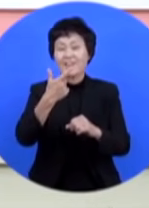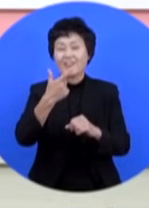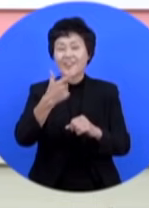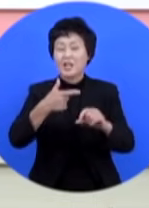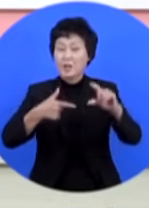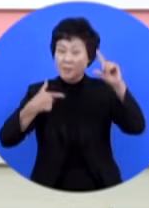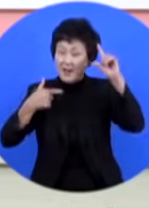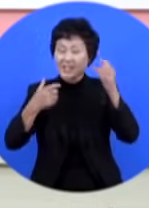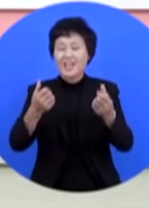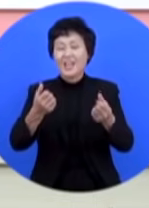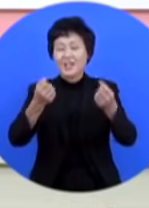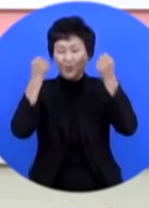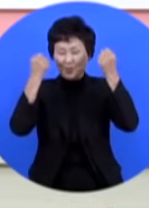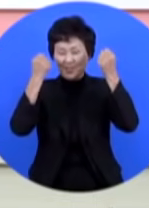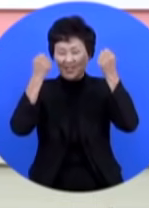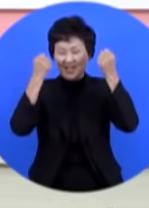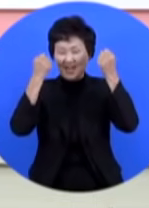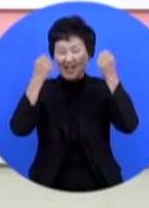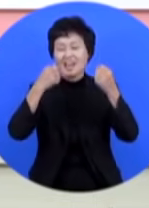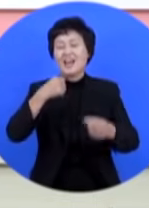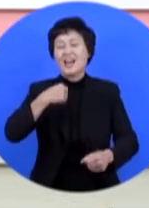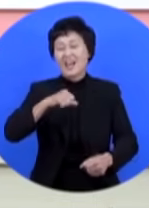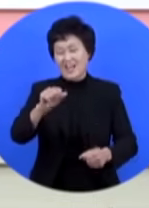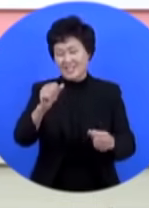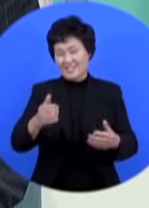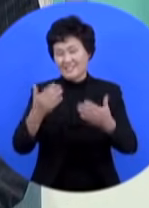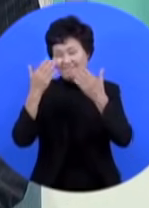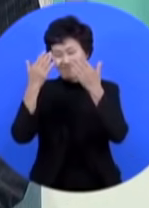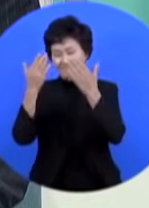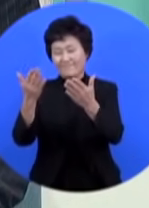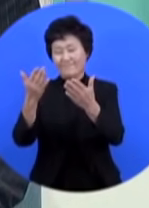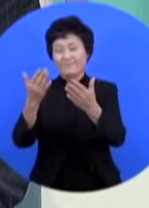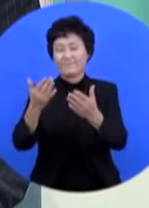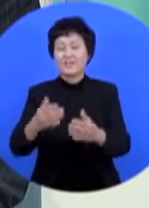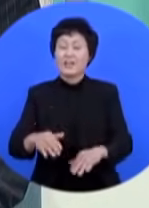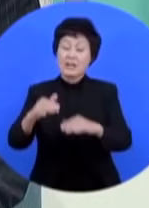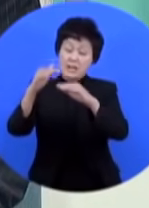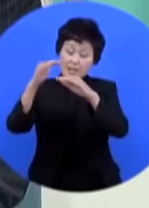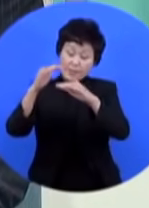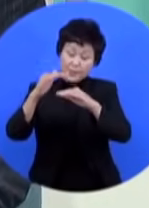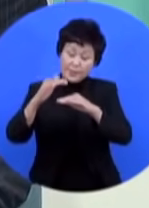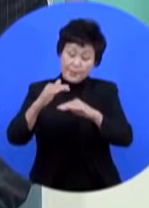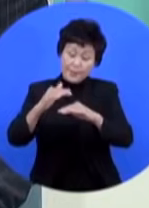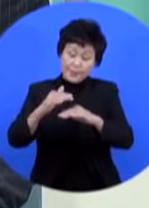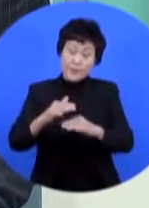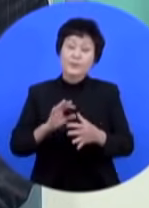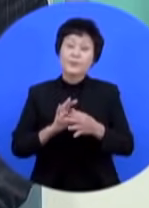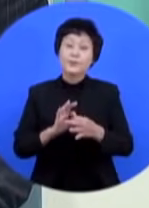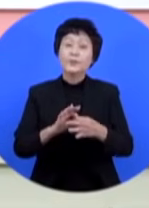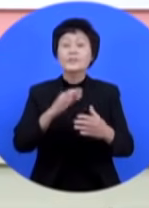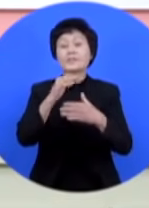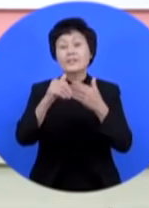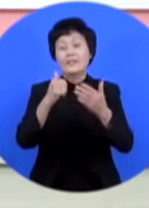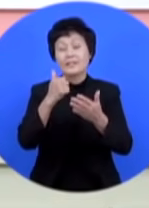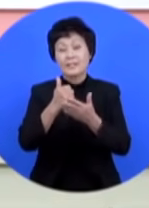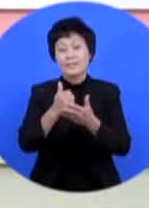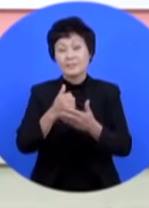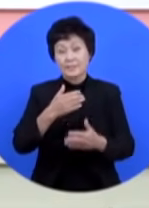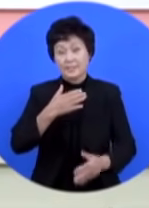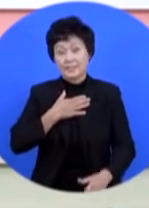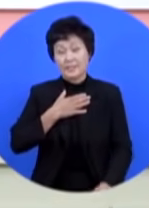저희 아들에게 수여를 해 주었습니다. 이제 그런 과정들을 통해서 하나님께서